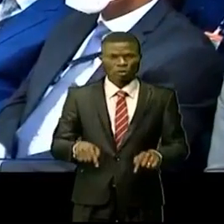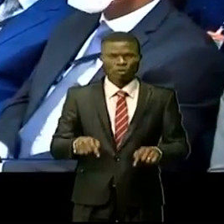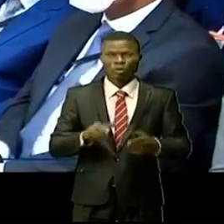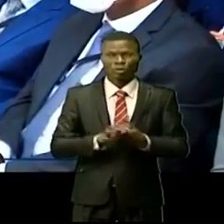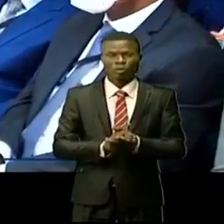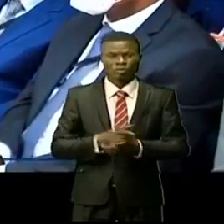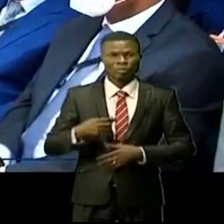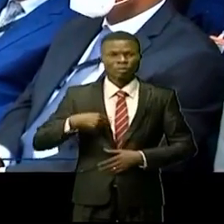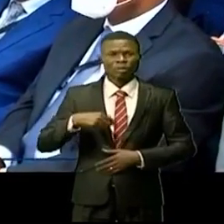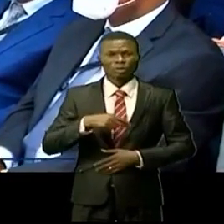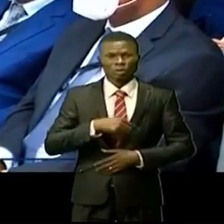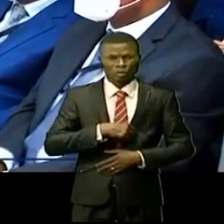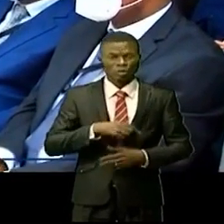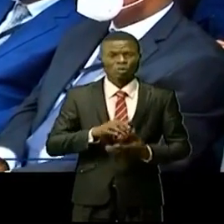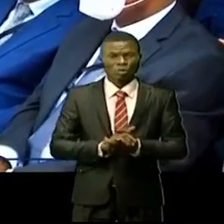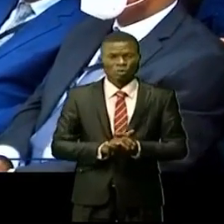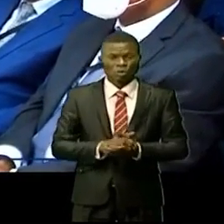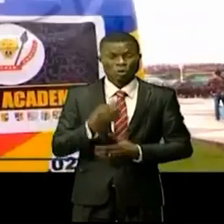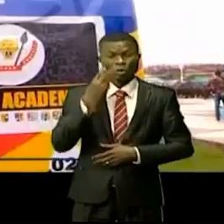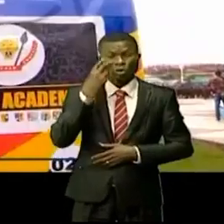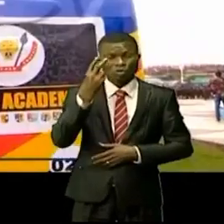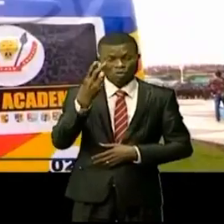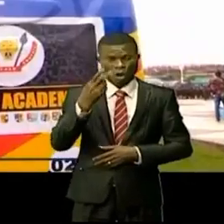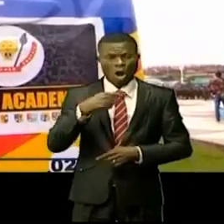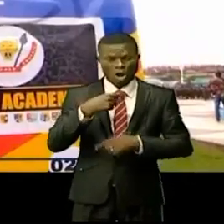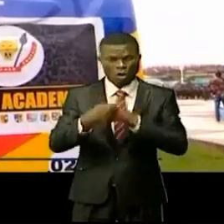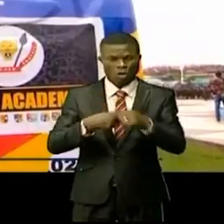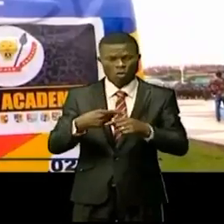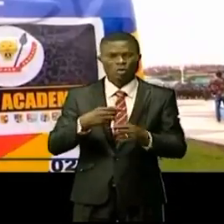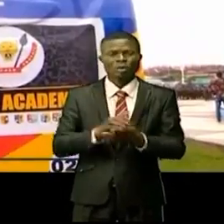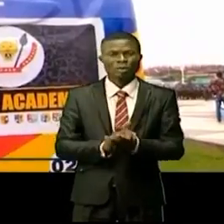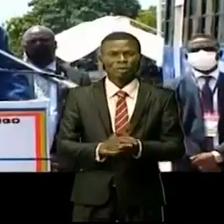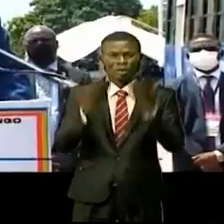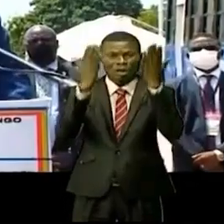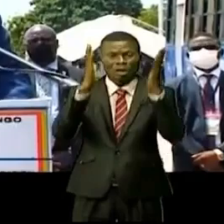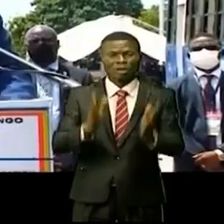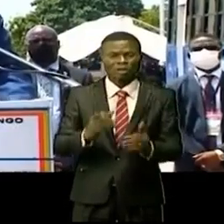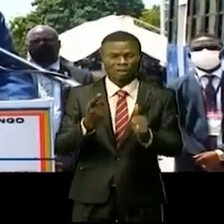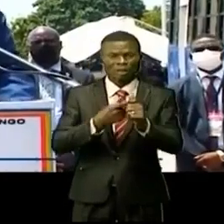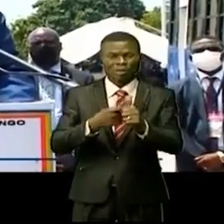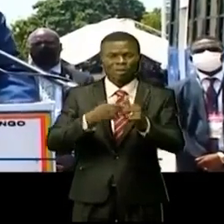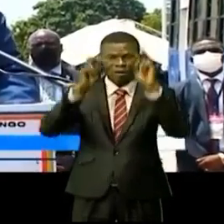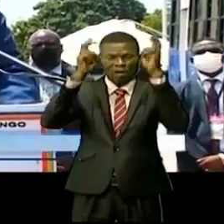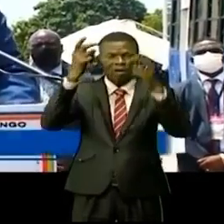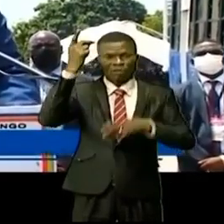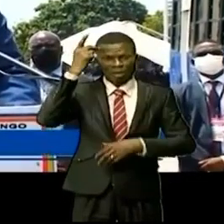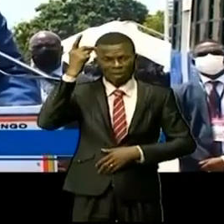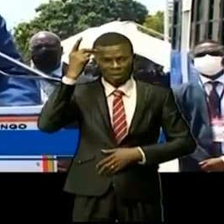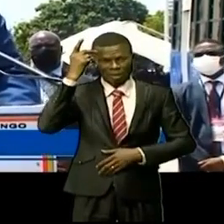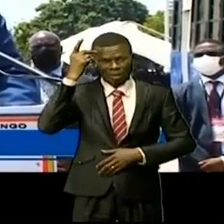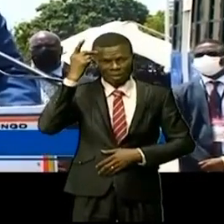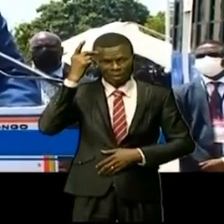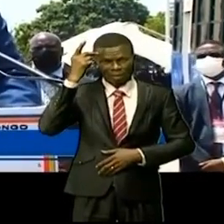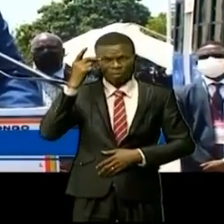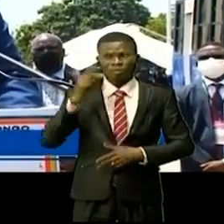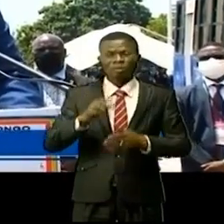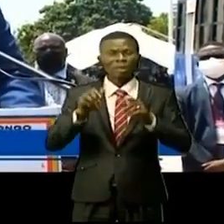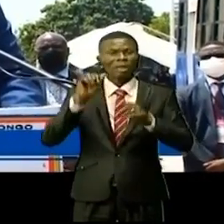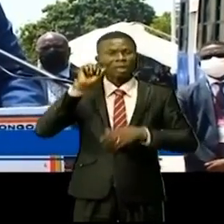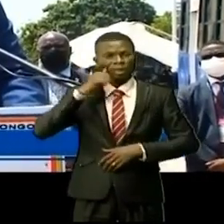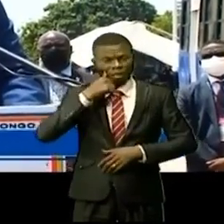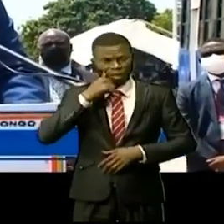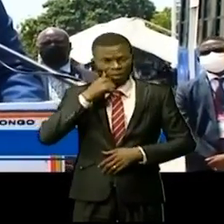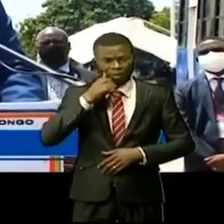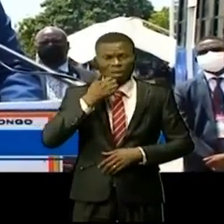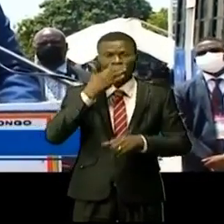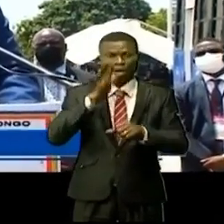nous donnons officiellement des bus pour les étudiants de la ville de Kinshasa. Et demain, je voudrais bien rassurer